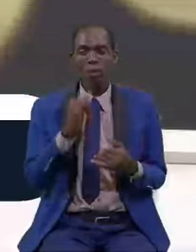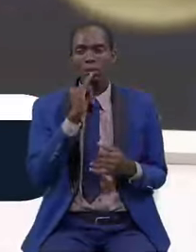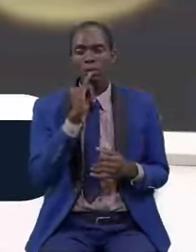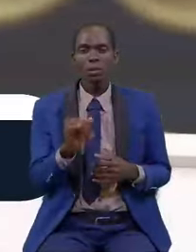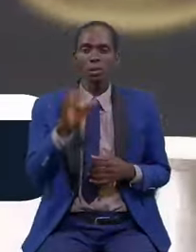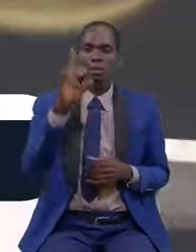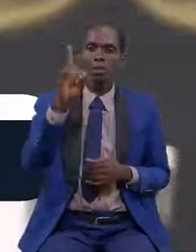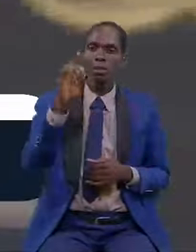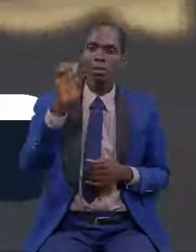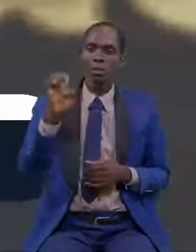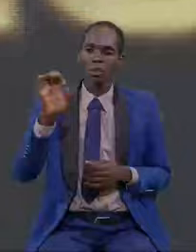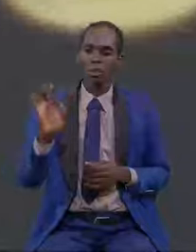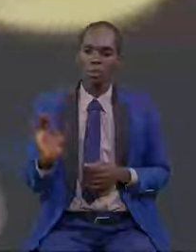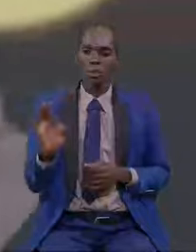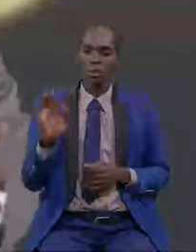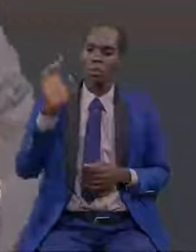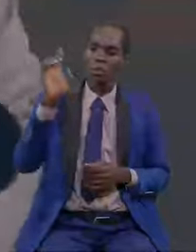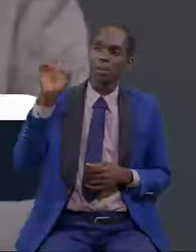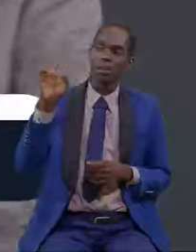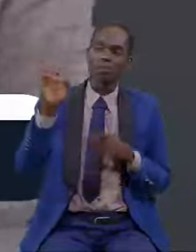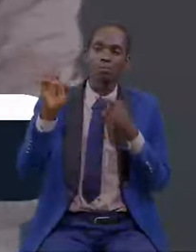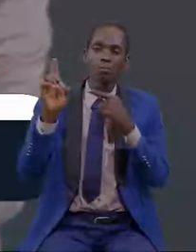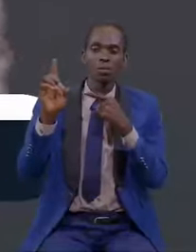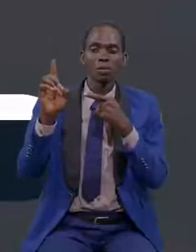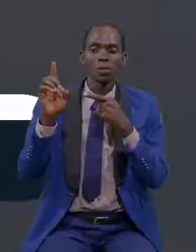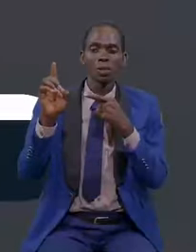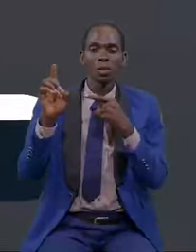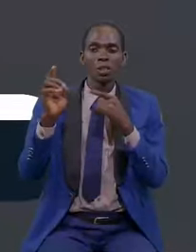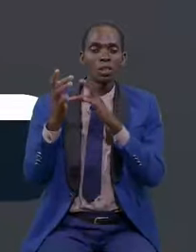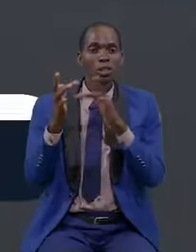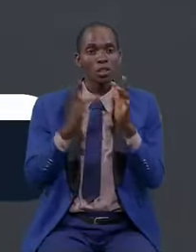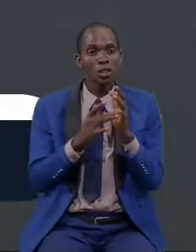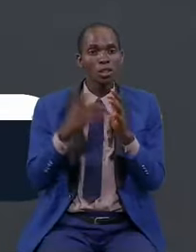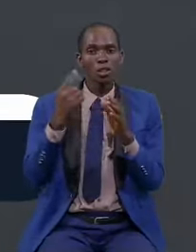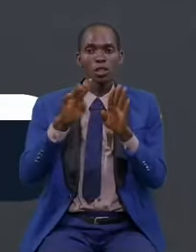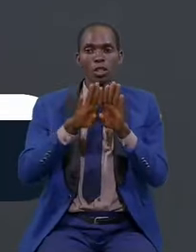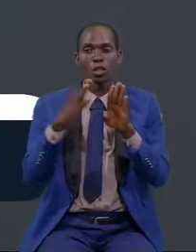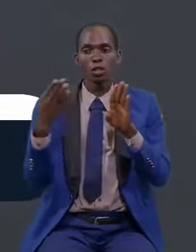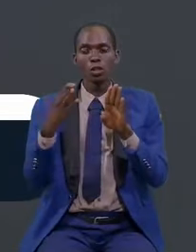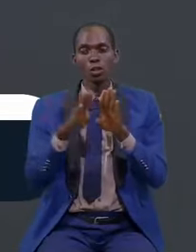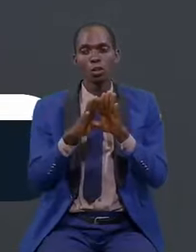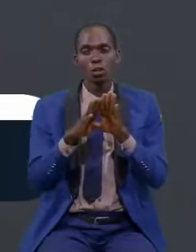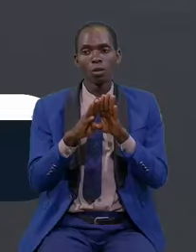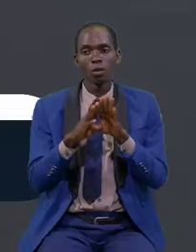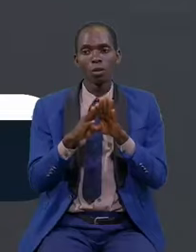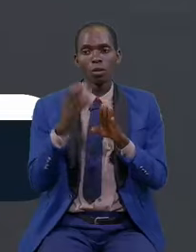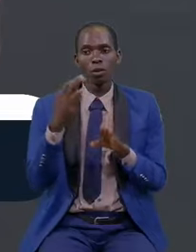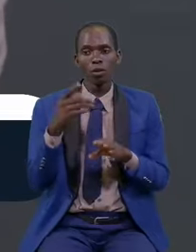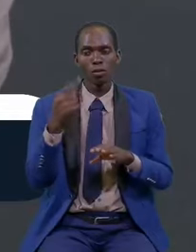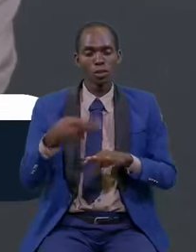E, F en anglais. Jésus, il est la porte des